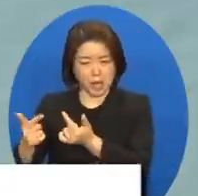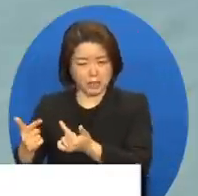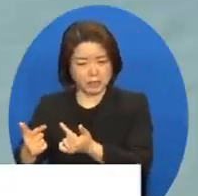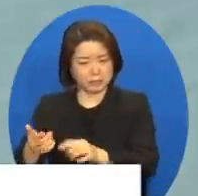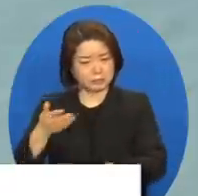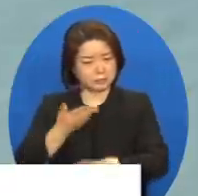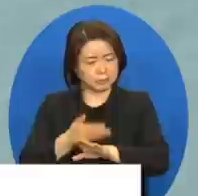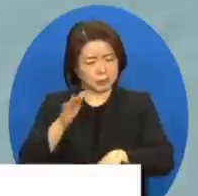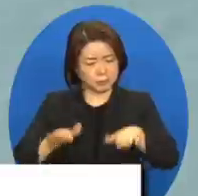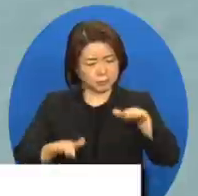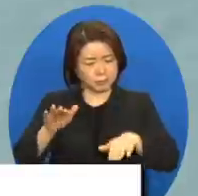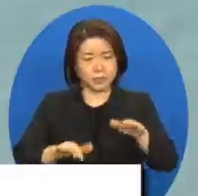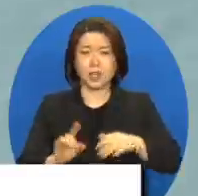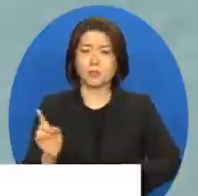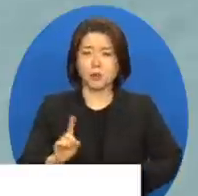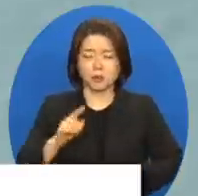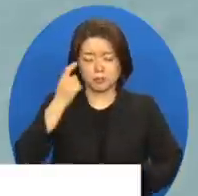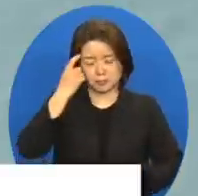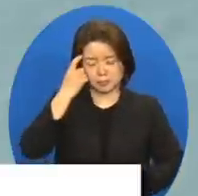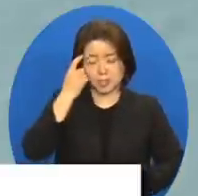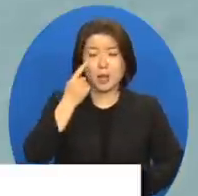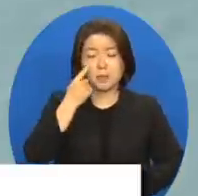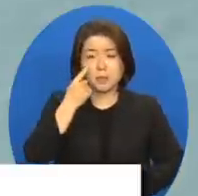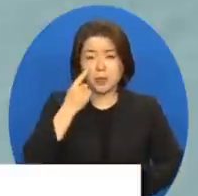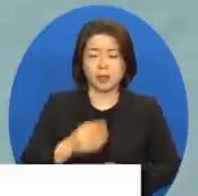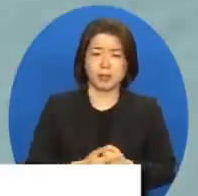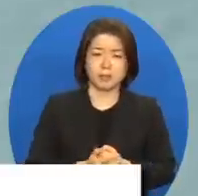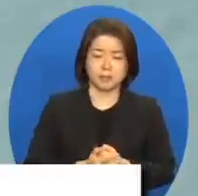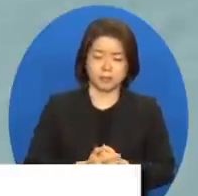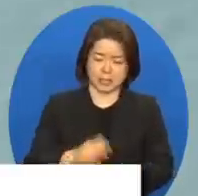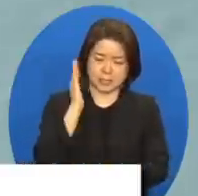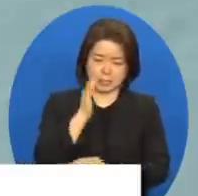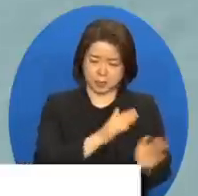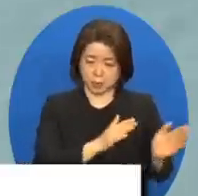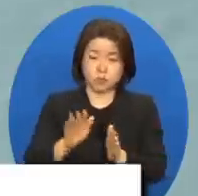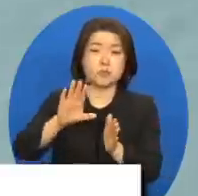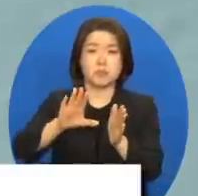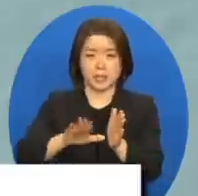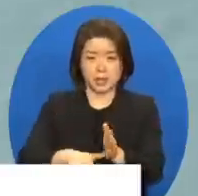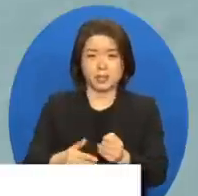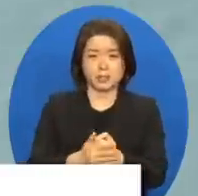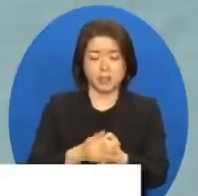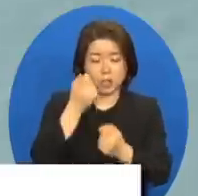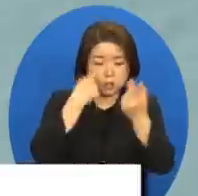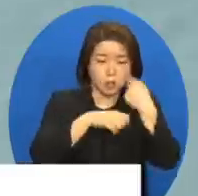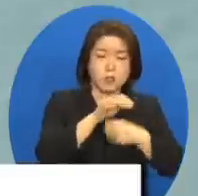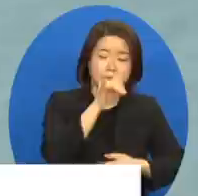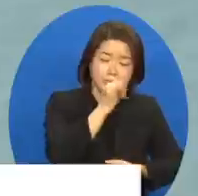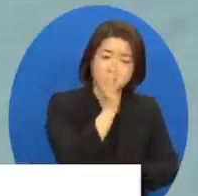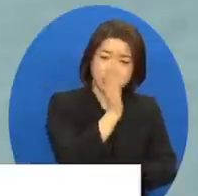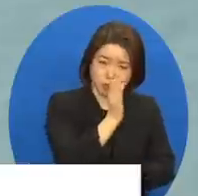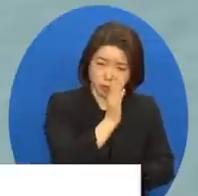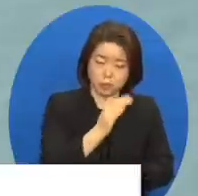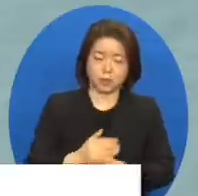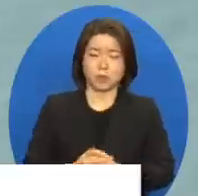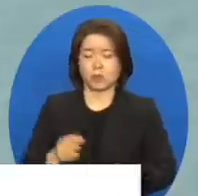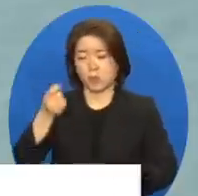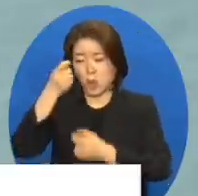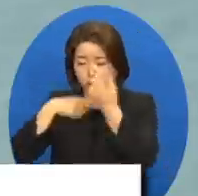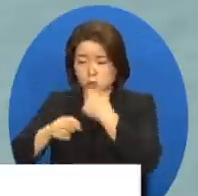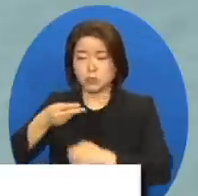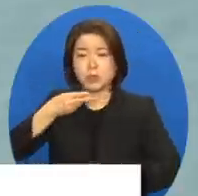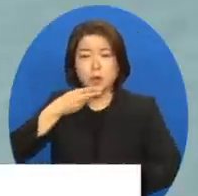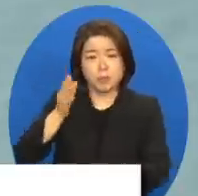뭘까 돌아보니까 설교 준비하면서 눈물이 있었던 설교와